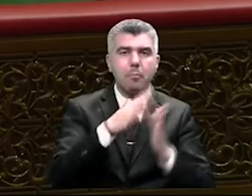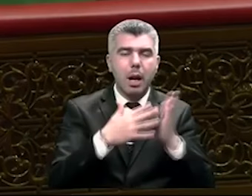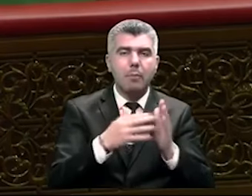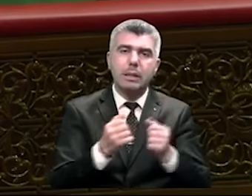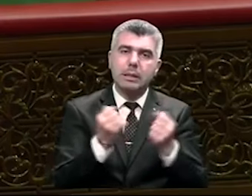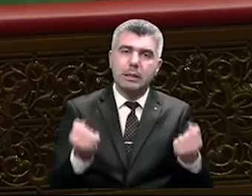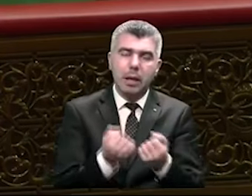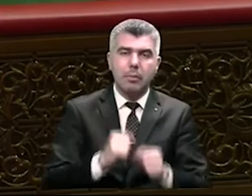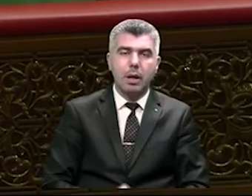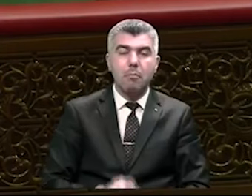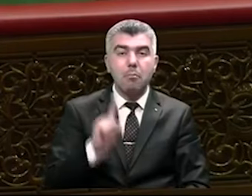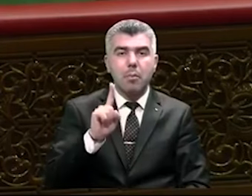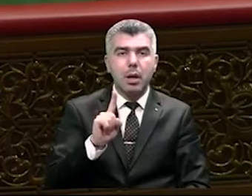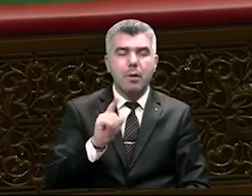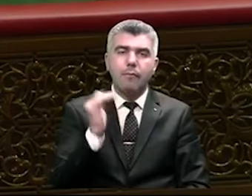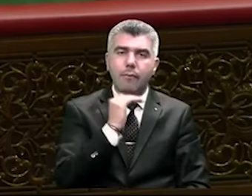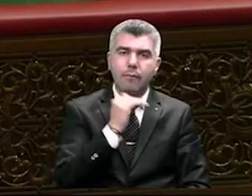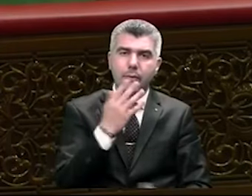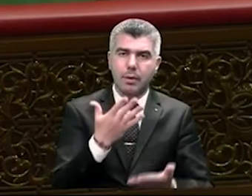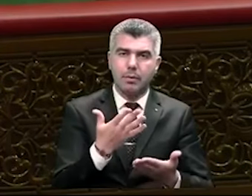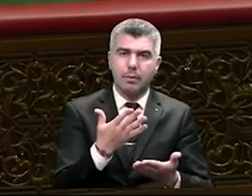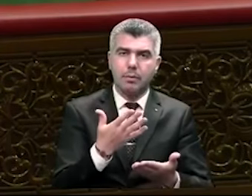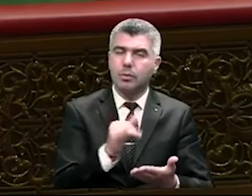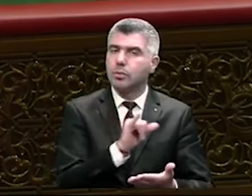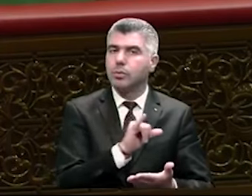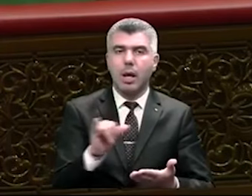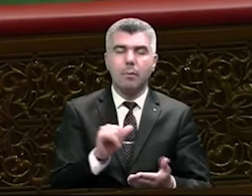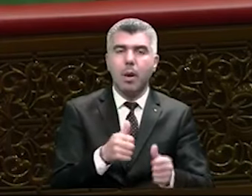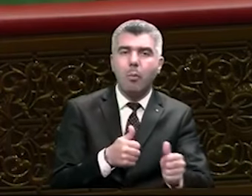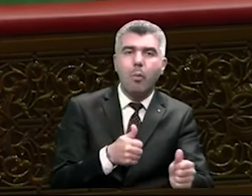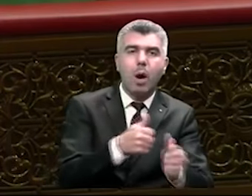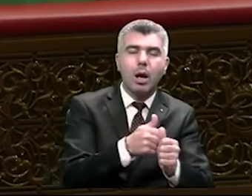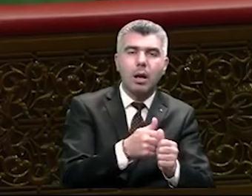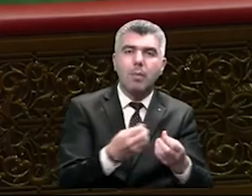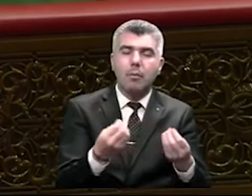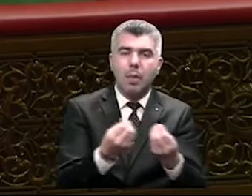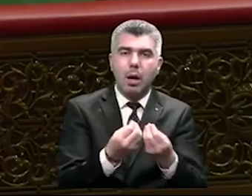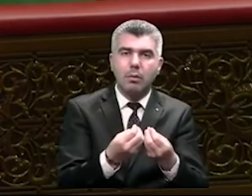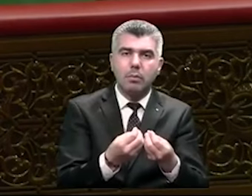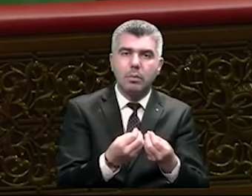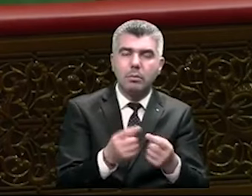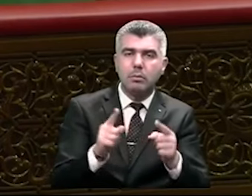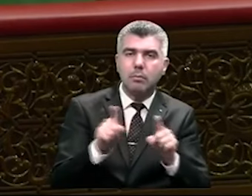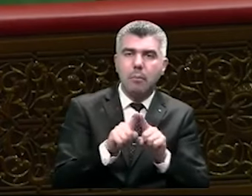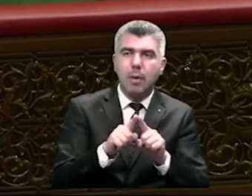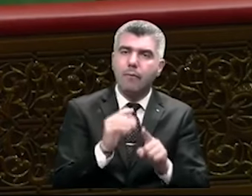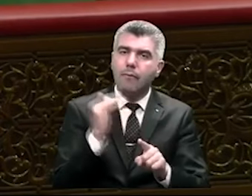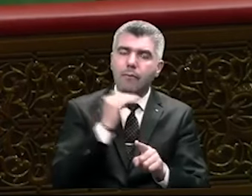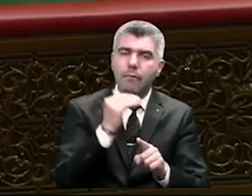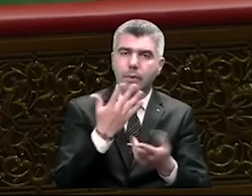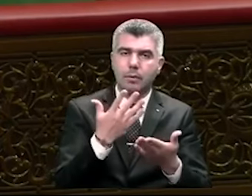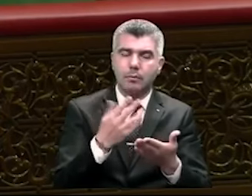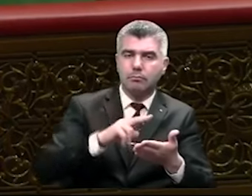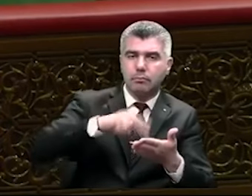هذ الالاحيه ديال التسريع ما يمكنش نواكب ونزلوها بواحد القرارات متسرعه واللي ماك